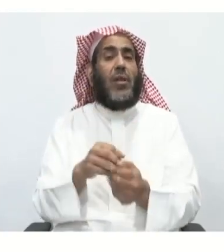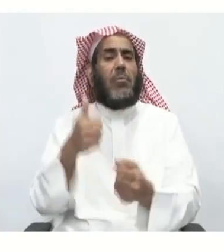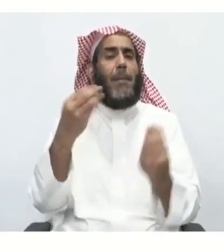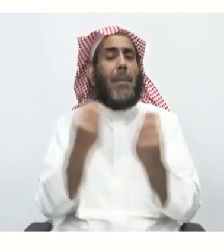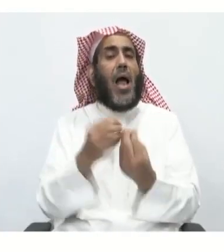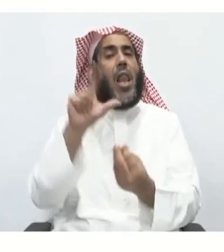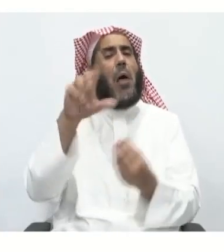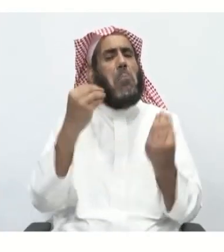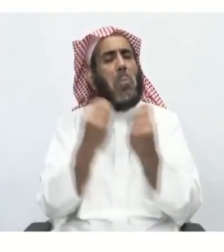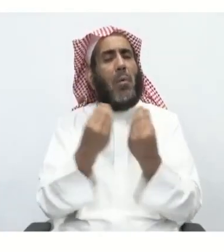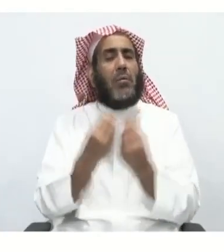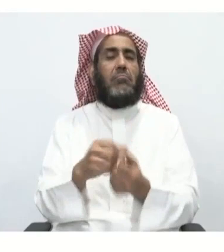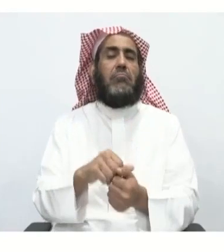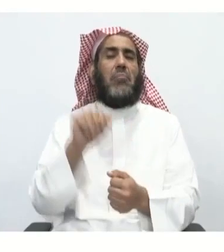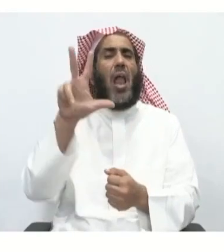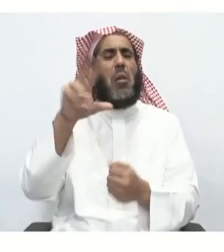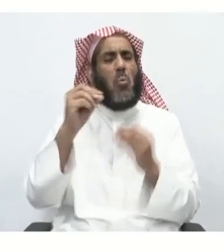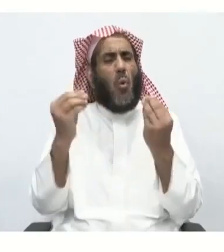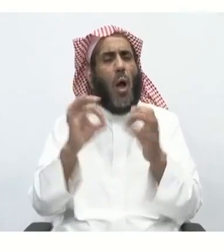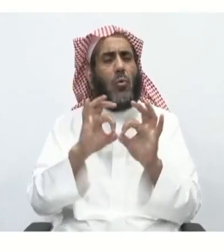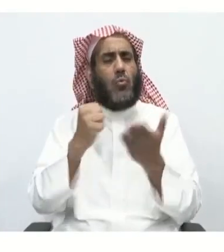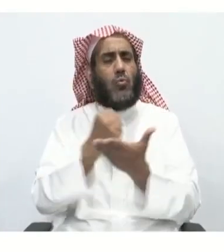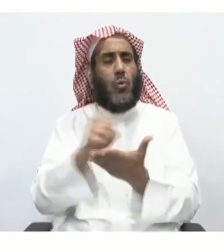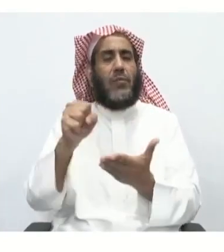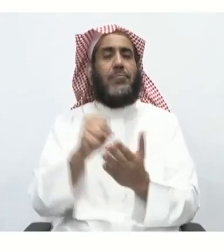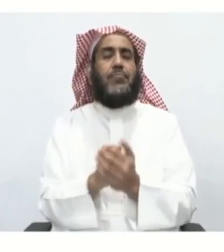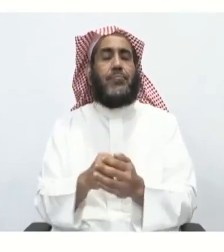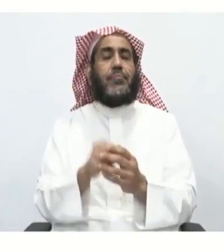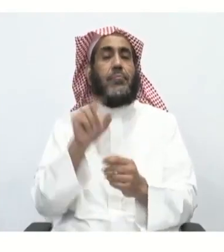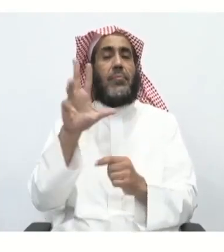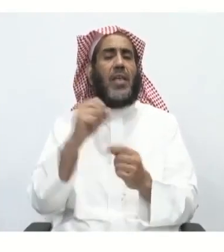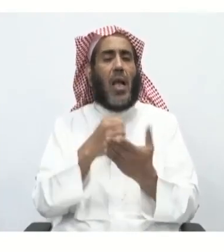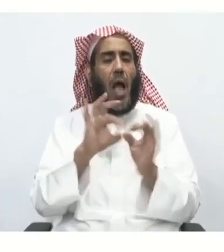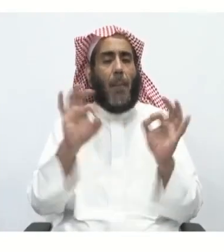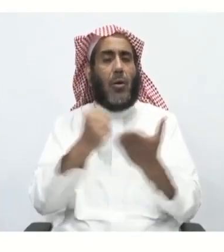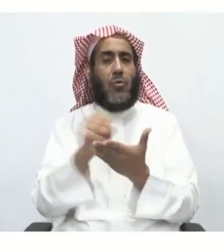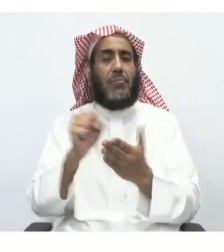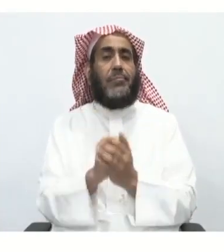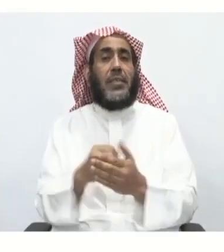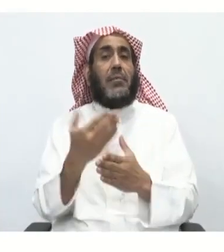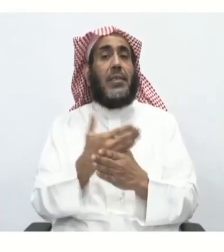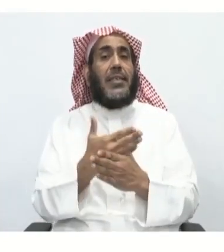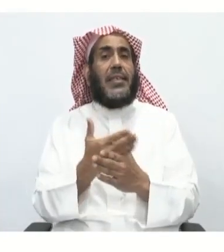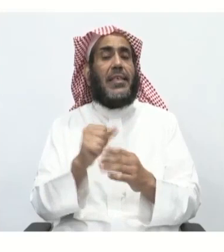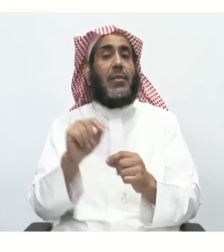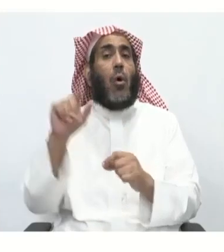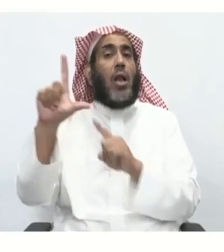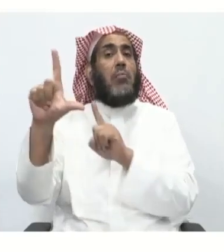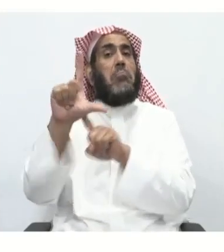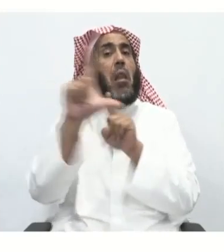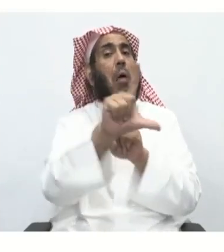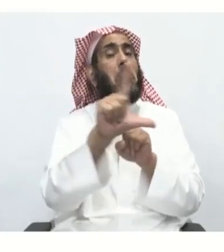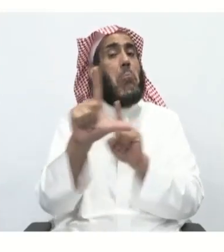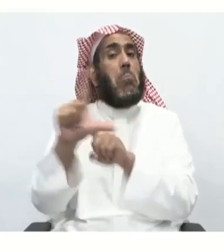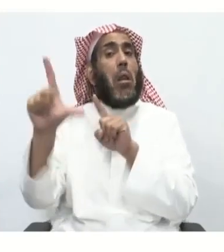مع اللام ال حذفت ال حذفت ال التعريف كامله لتوالي اكثر من لام